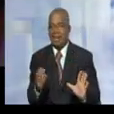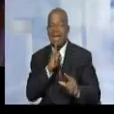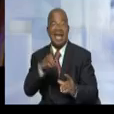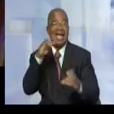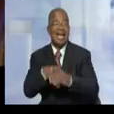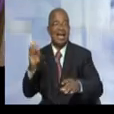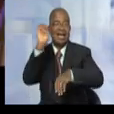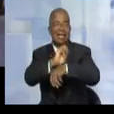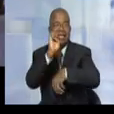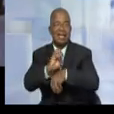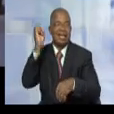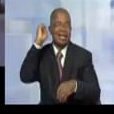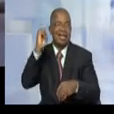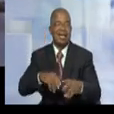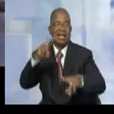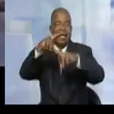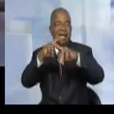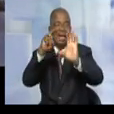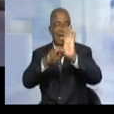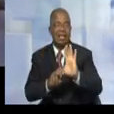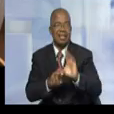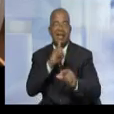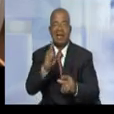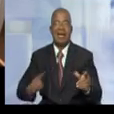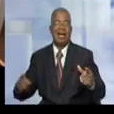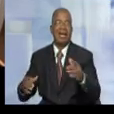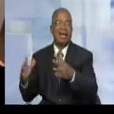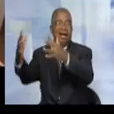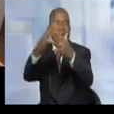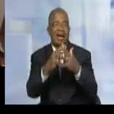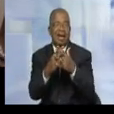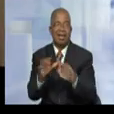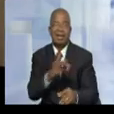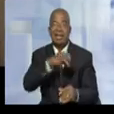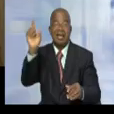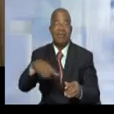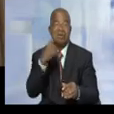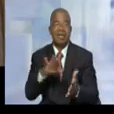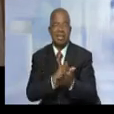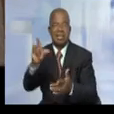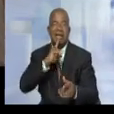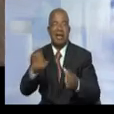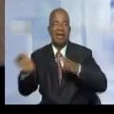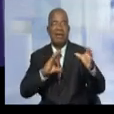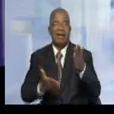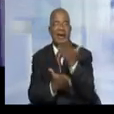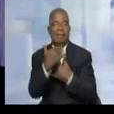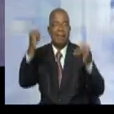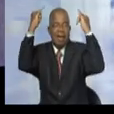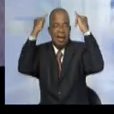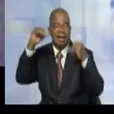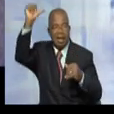évangéliques dont le siège est à Pittsburgh aux États-Unis. La connexion a été matérialisée par l'ordination de son guide